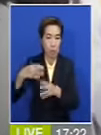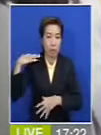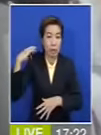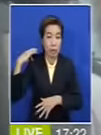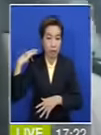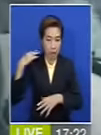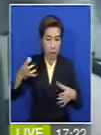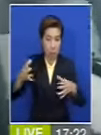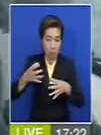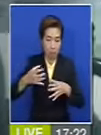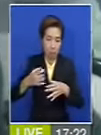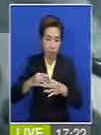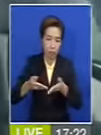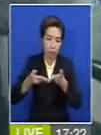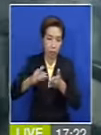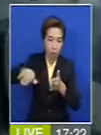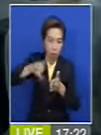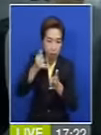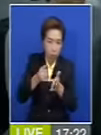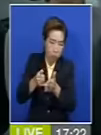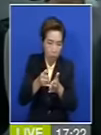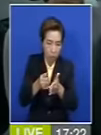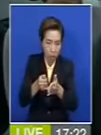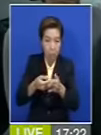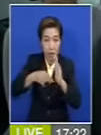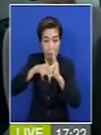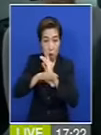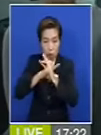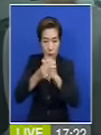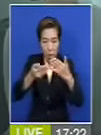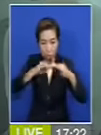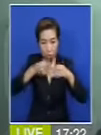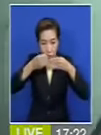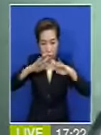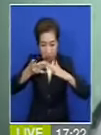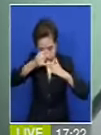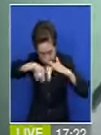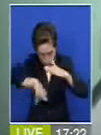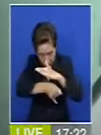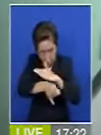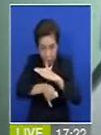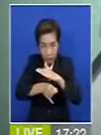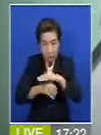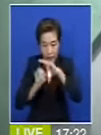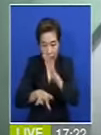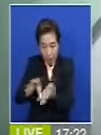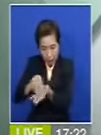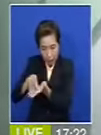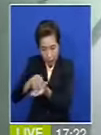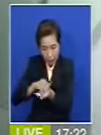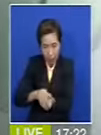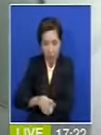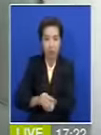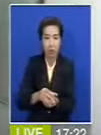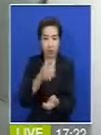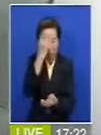ำน้ำกลุ่มหนึ่งได้เดินทางไปร่วมดำน้ำเก็บขยะที่จังหวัดระยองโดยพวกเขาต้องการแสดงออกและร่วมรณรงค์ให้คนไทยหันมาใส่ใจกับ